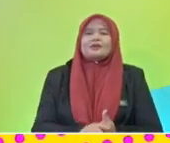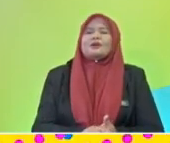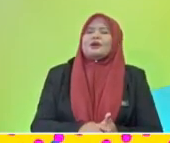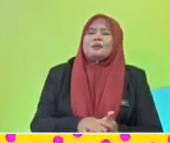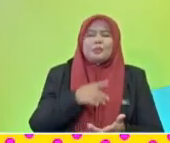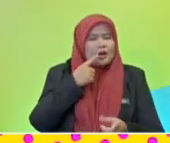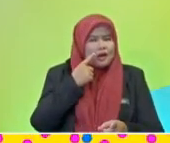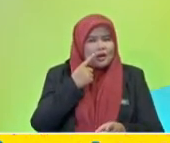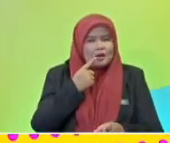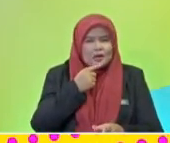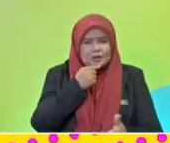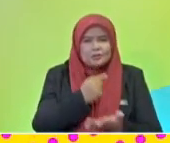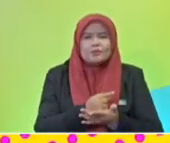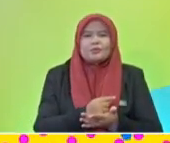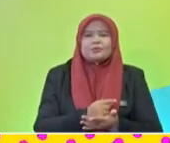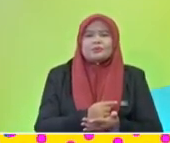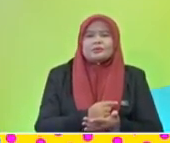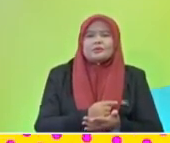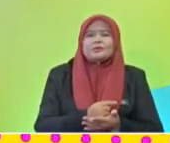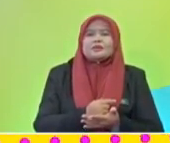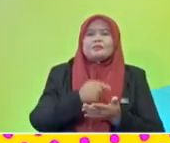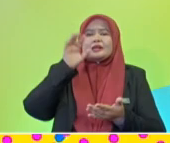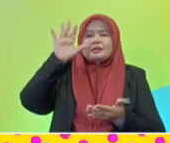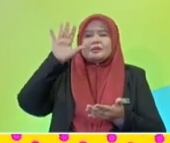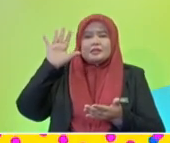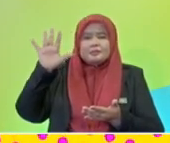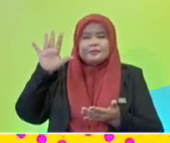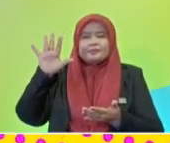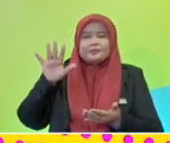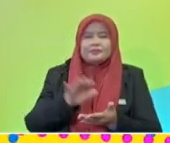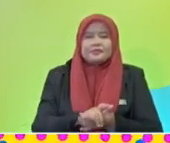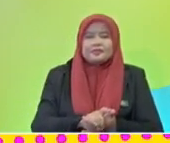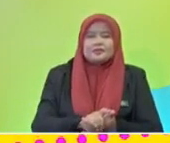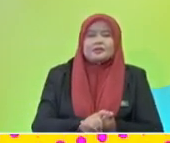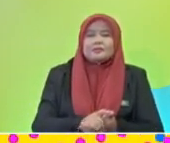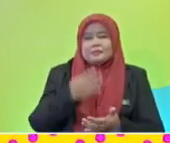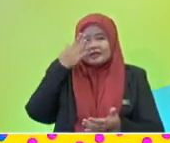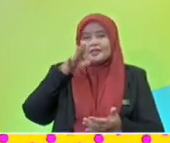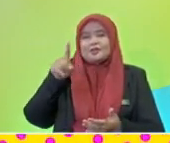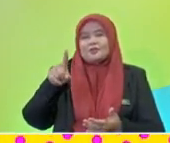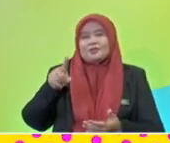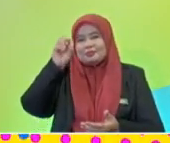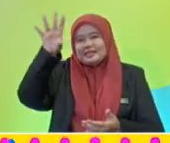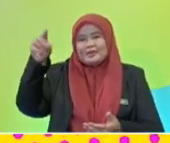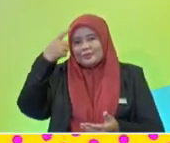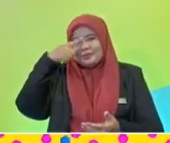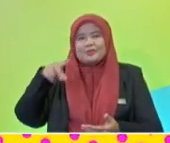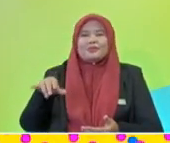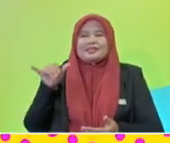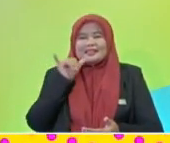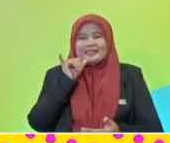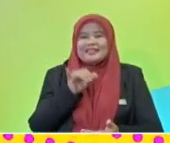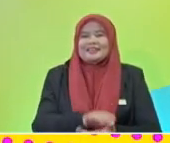bagus dia dapat kenal pasti kelim-imanya bagi satu bintang untuk yang Lini